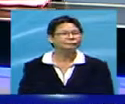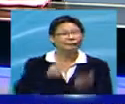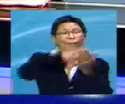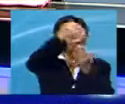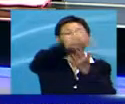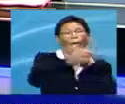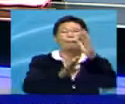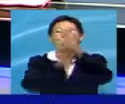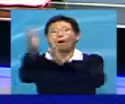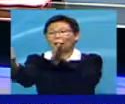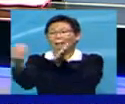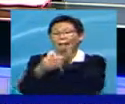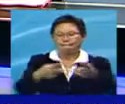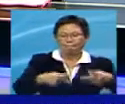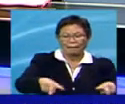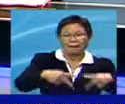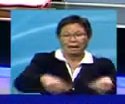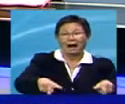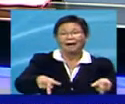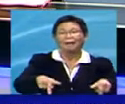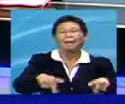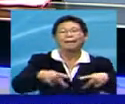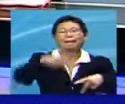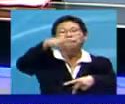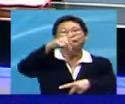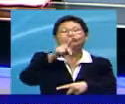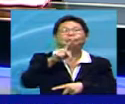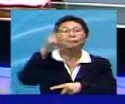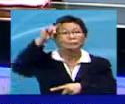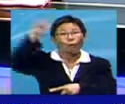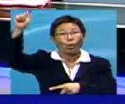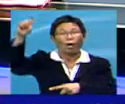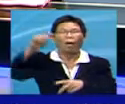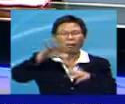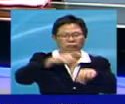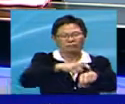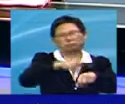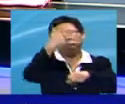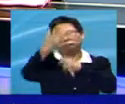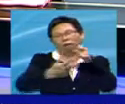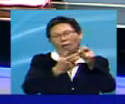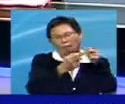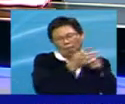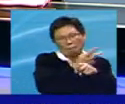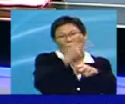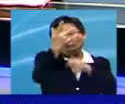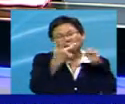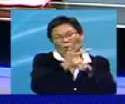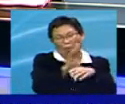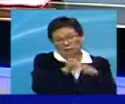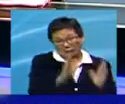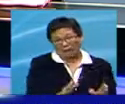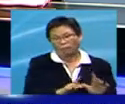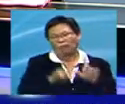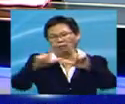projek pembangunan semula pasar kedai Payang di Kuala Terengganu dijangka mengambil masa selama 3 tahun peniaga sediaada akan ditempatkan di pasar